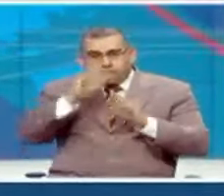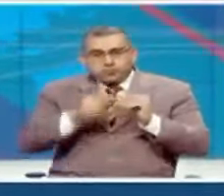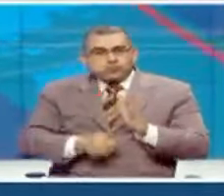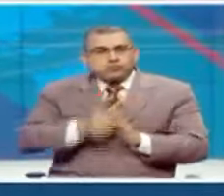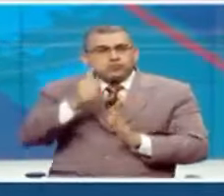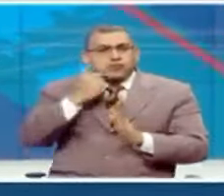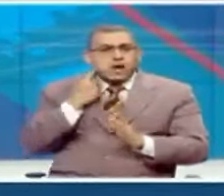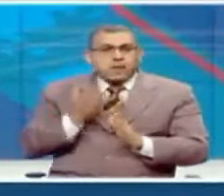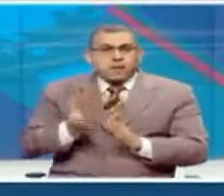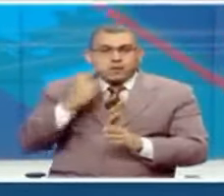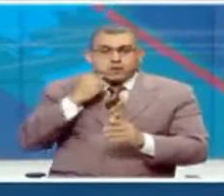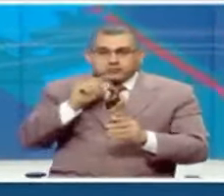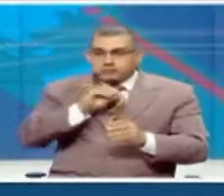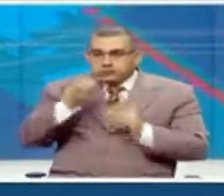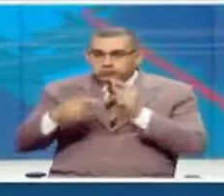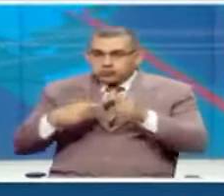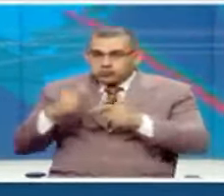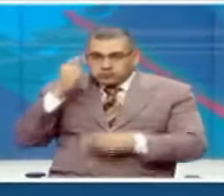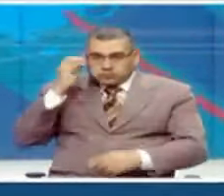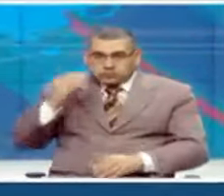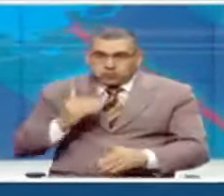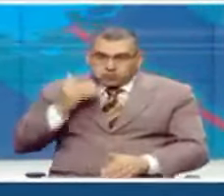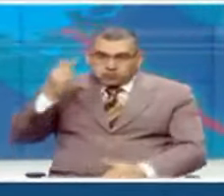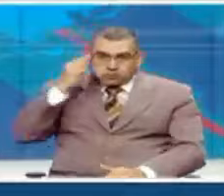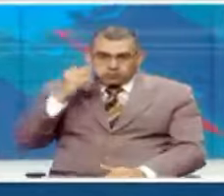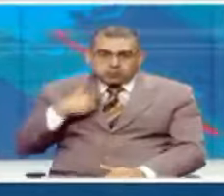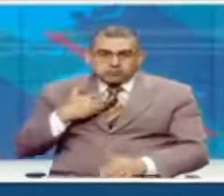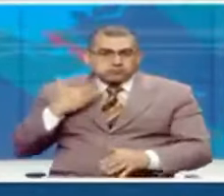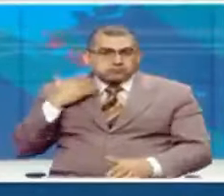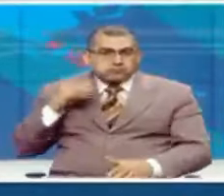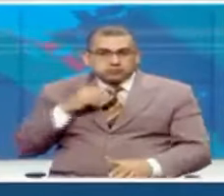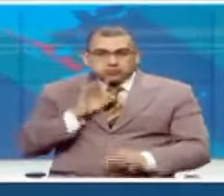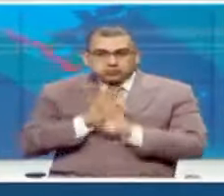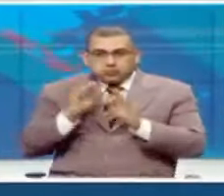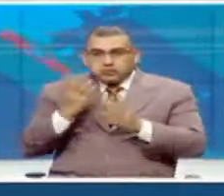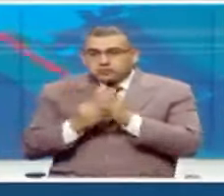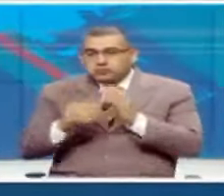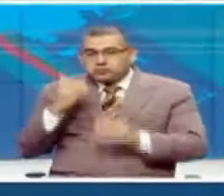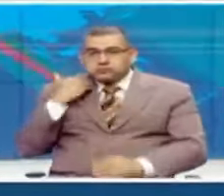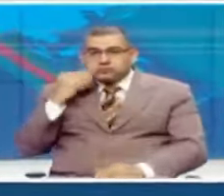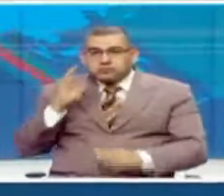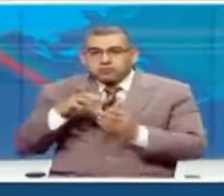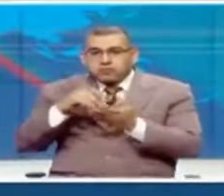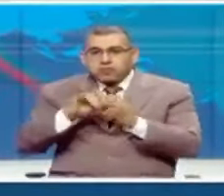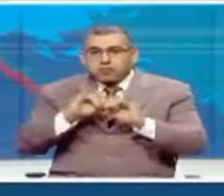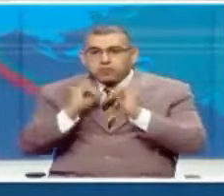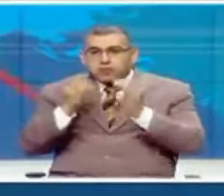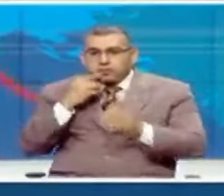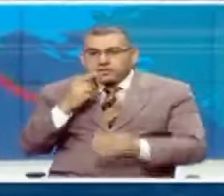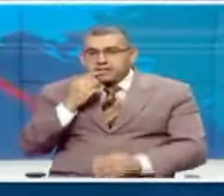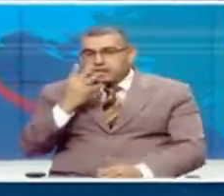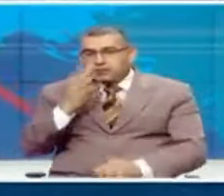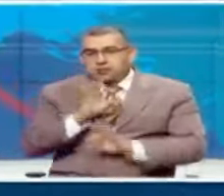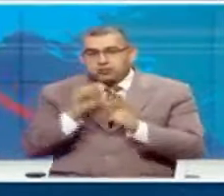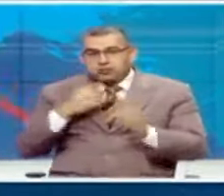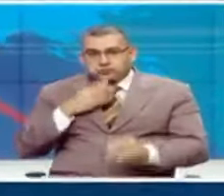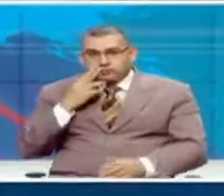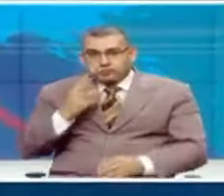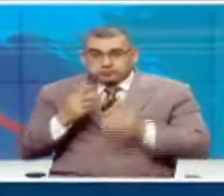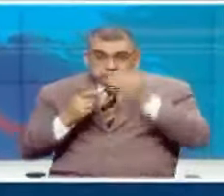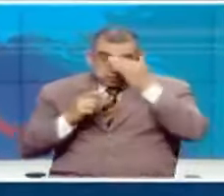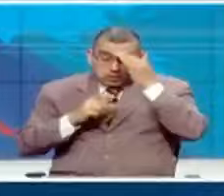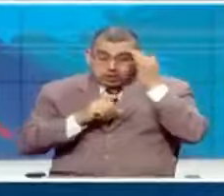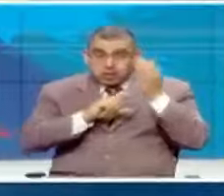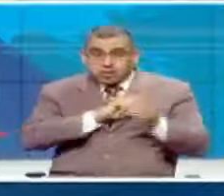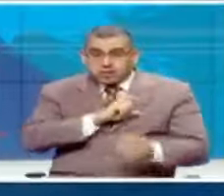ويلي التكنولوجيا التطبيقية، وإحنا حقيقي فخورين إن إحنا قدرنا إن إحنا نرسي سمعة طيبة في المجتمع خلال 4 سنوات السابقة. الطلاب